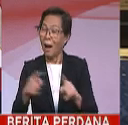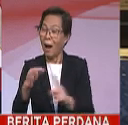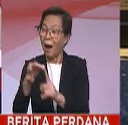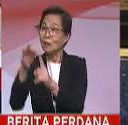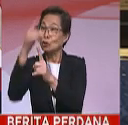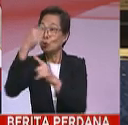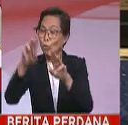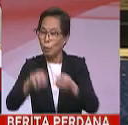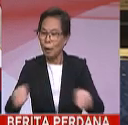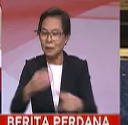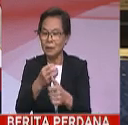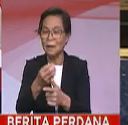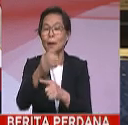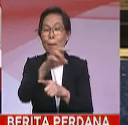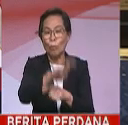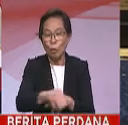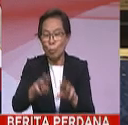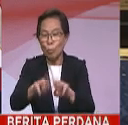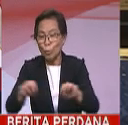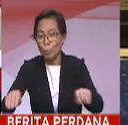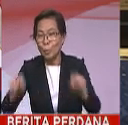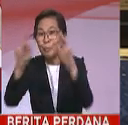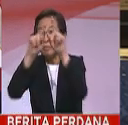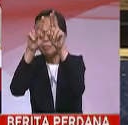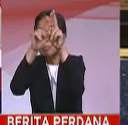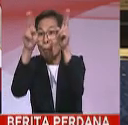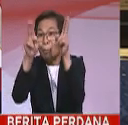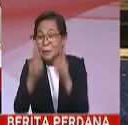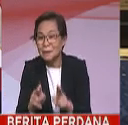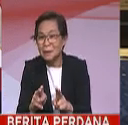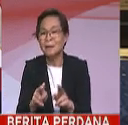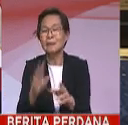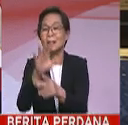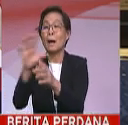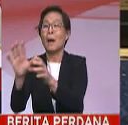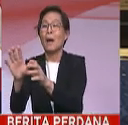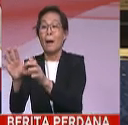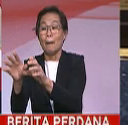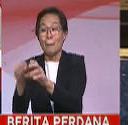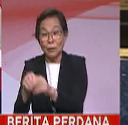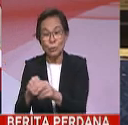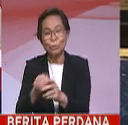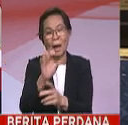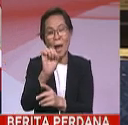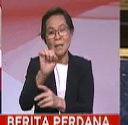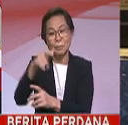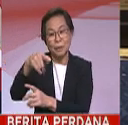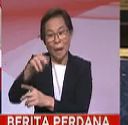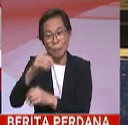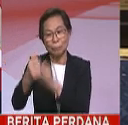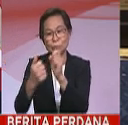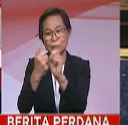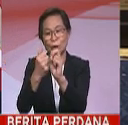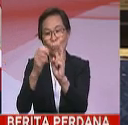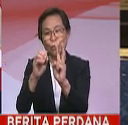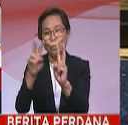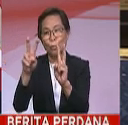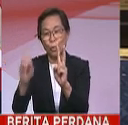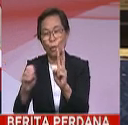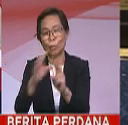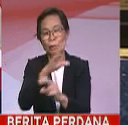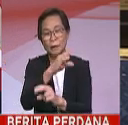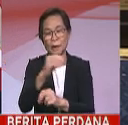dan calon peperiksaan utama, termasuk peperiksaan SPM untuk sesi 2020